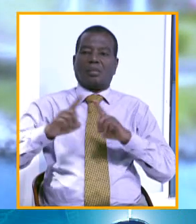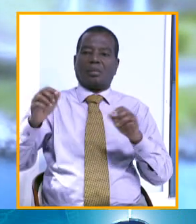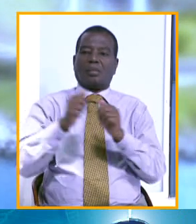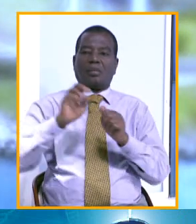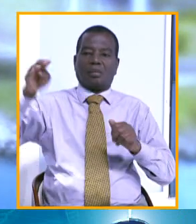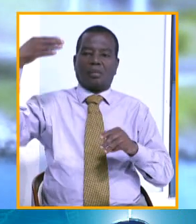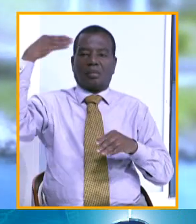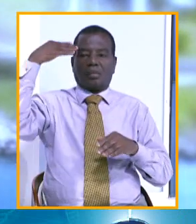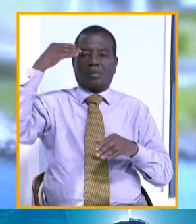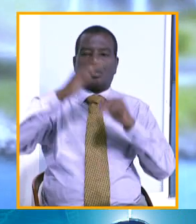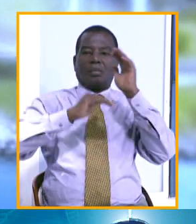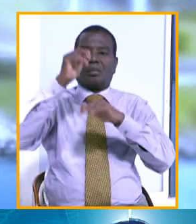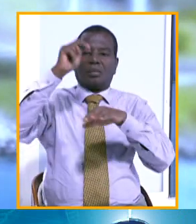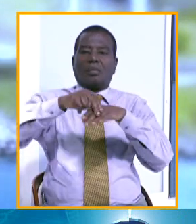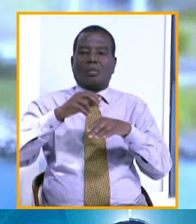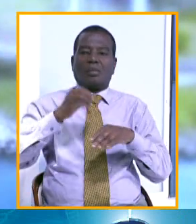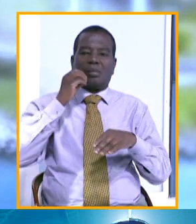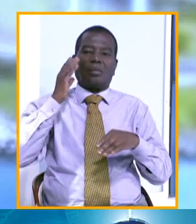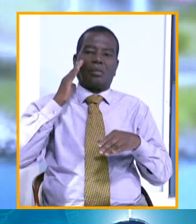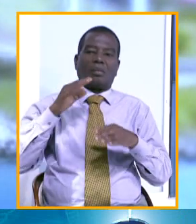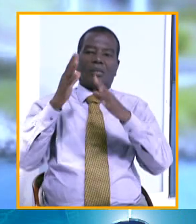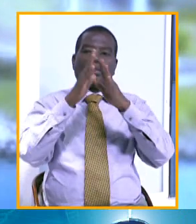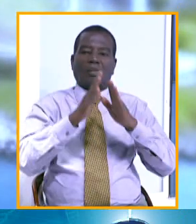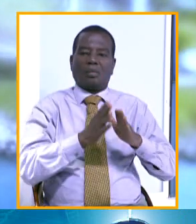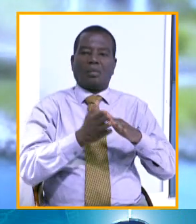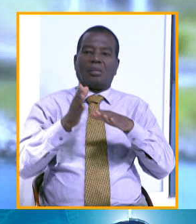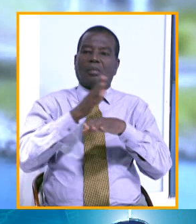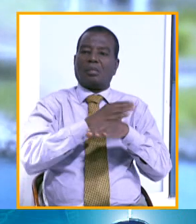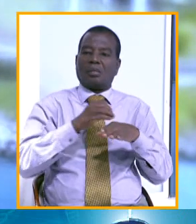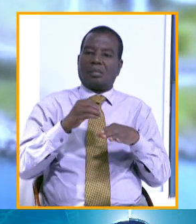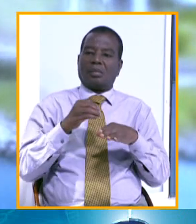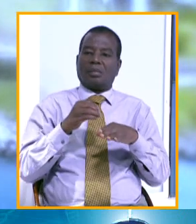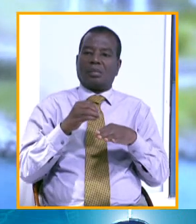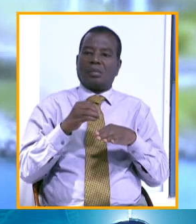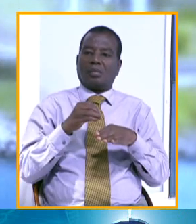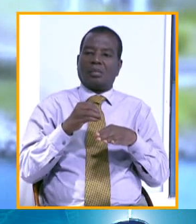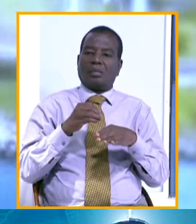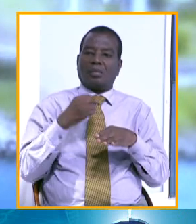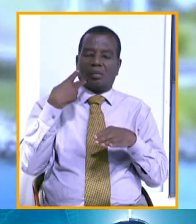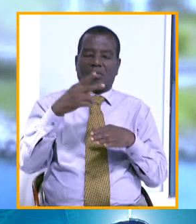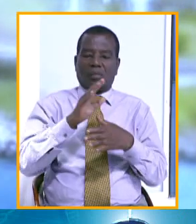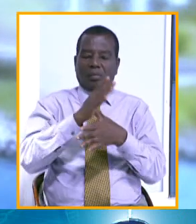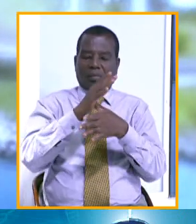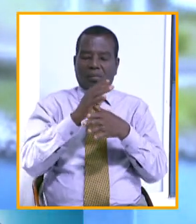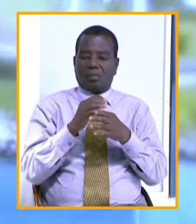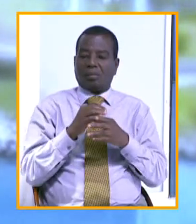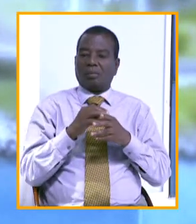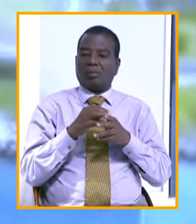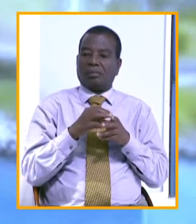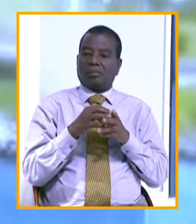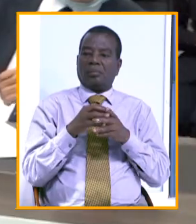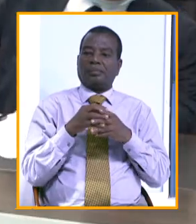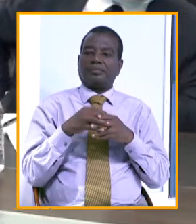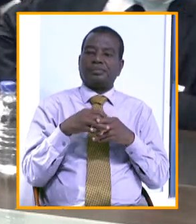le ministre de la Construction, du Logement et de l'Urbanisme, Bruno Nabagné-Koné. Les détails, Lansiné